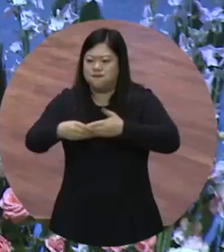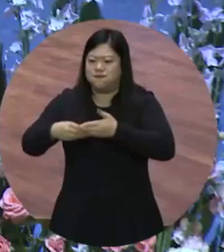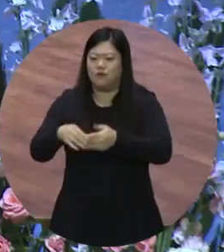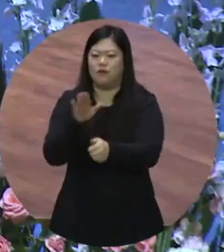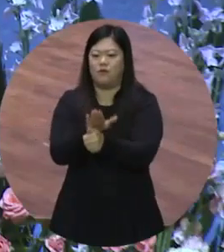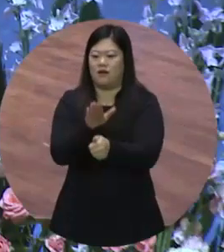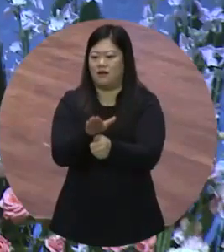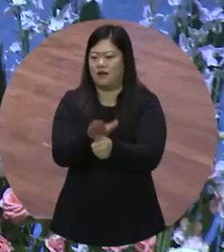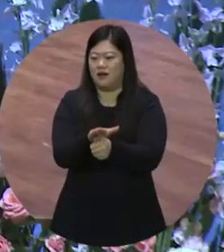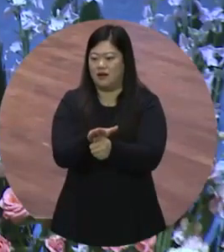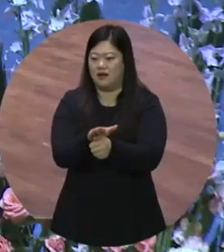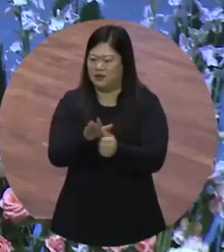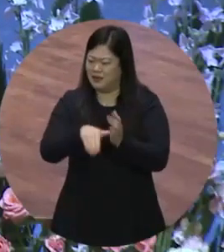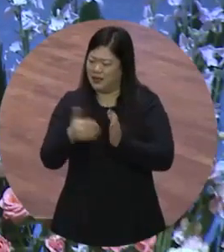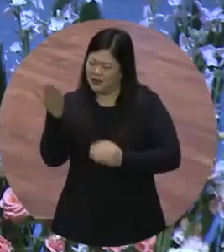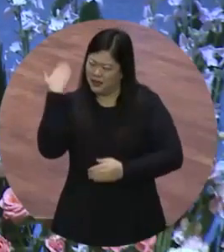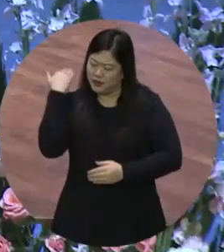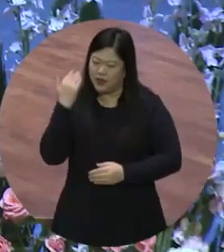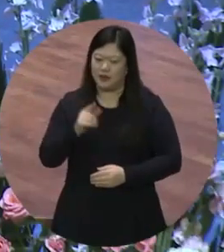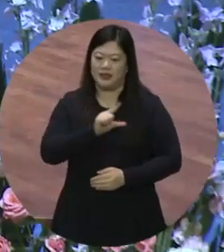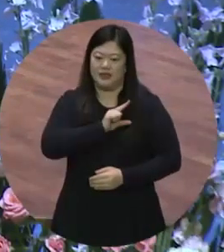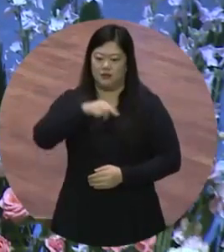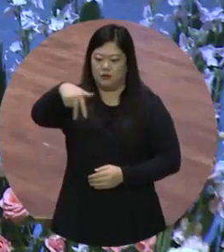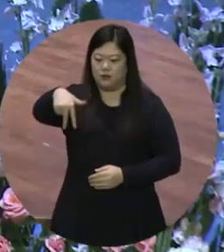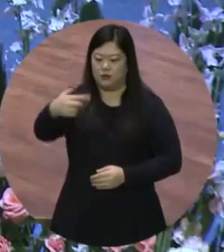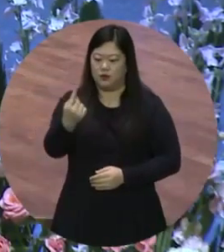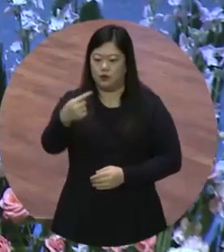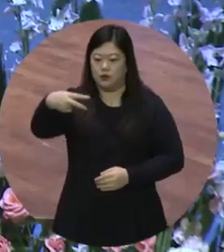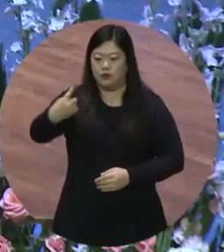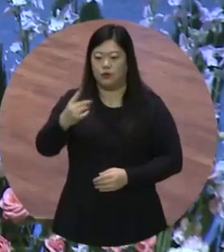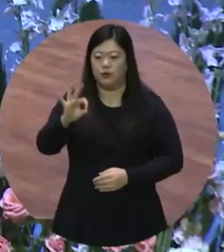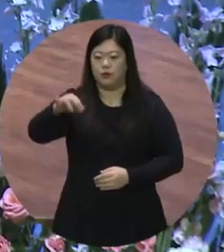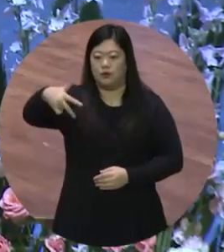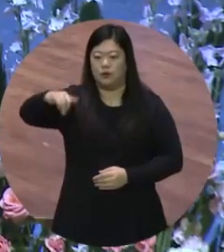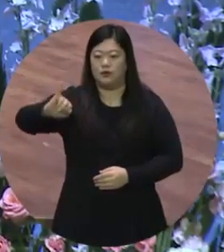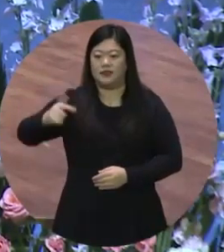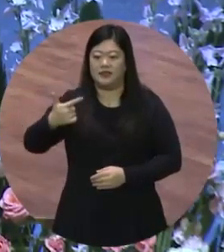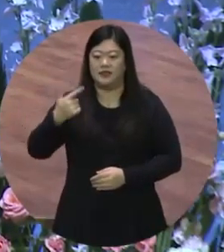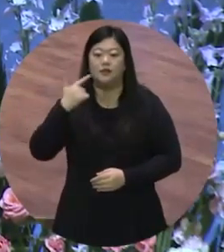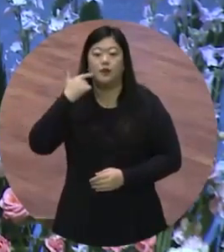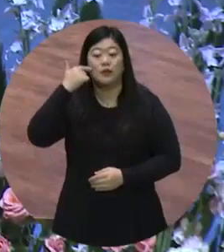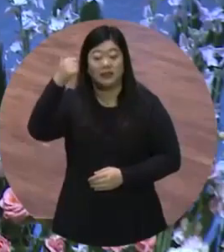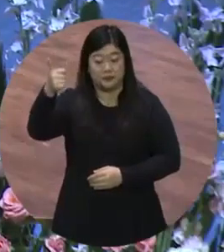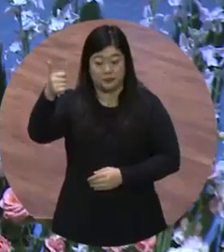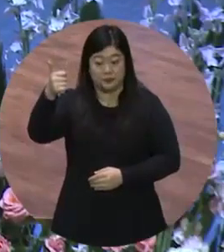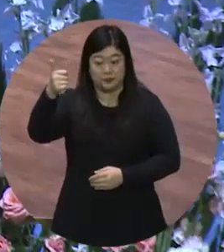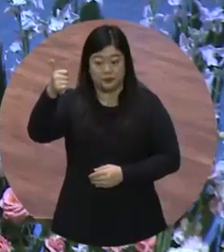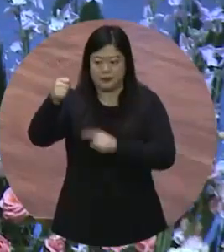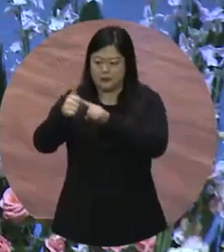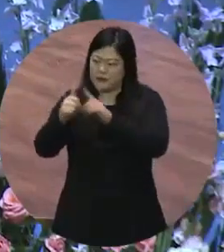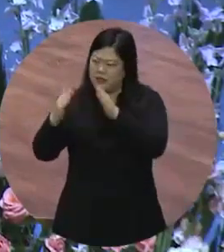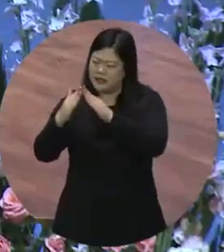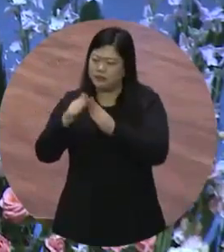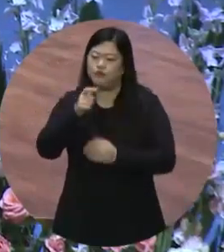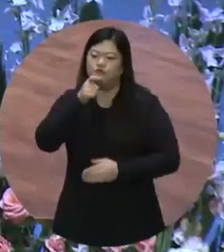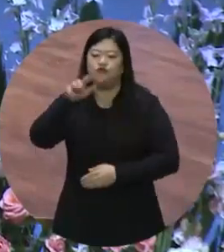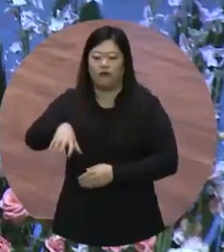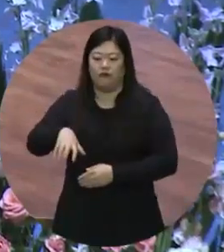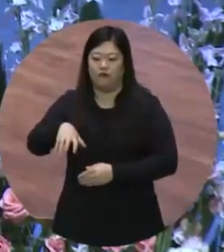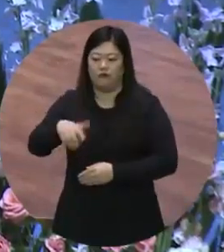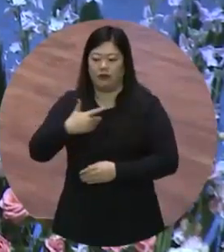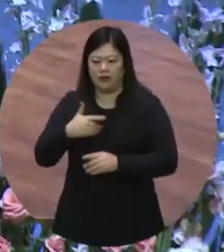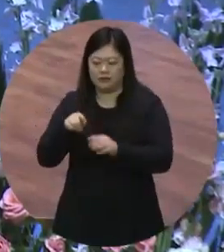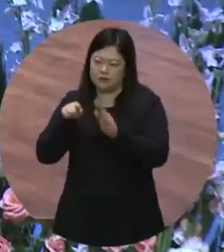조동진 목사님이라고 수원의 바울의 집이라고 선교사들을 훈련시키는 그 집이 있었는데 거기